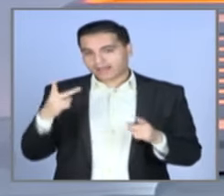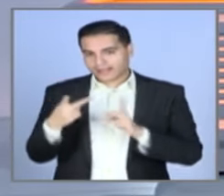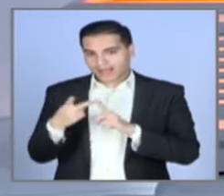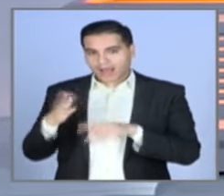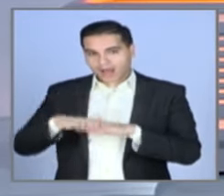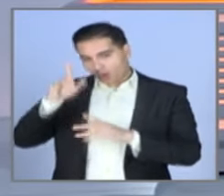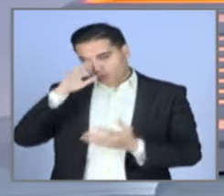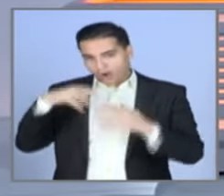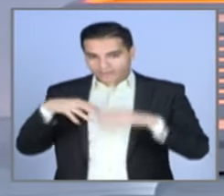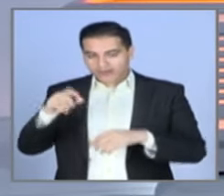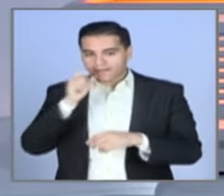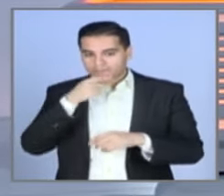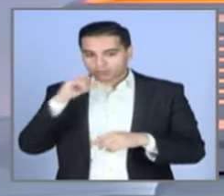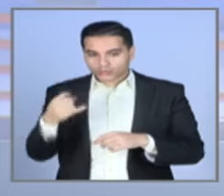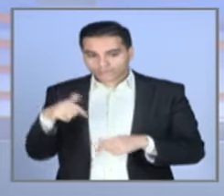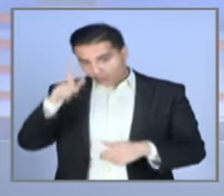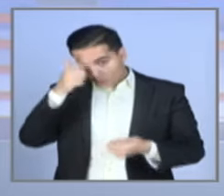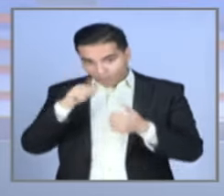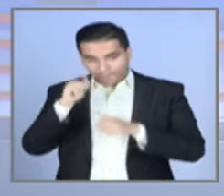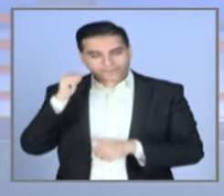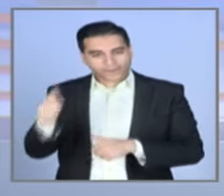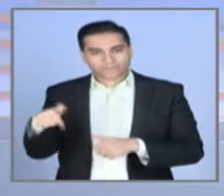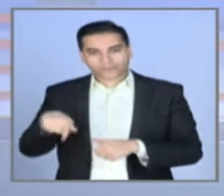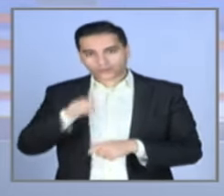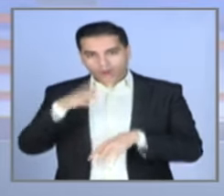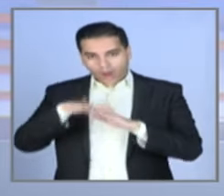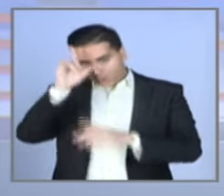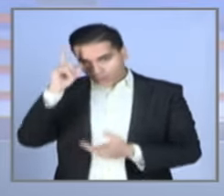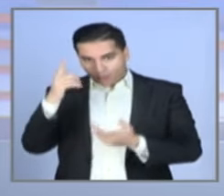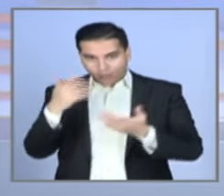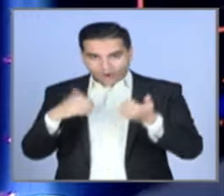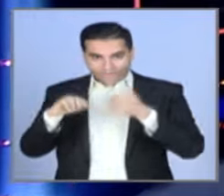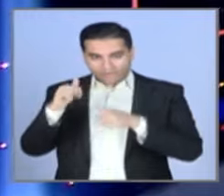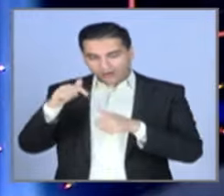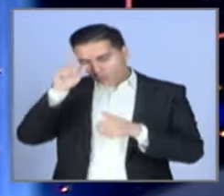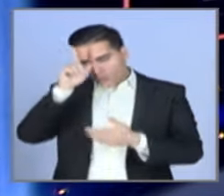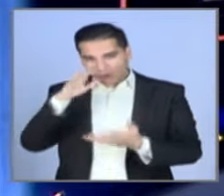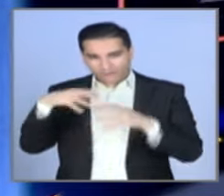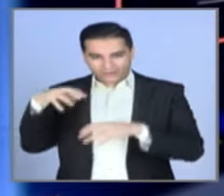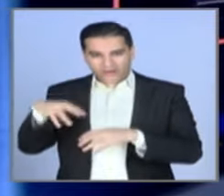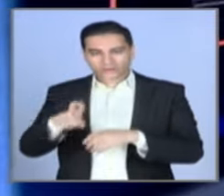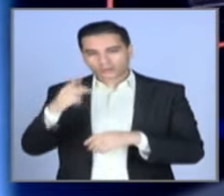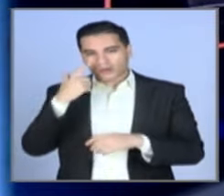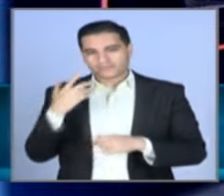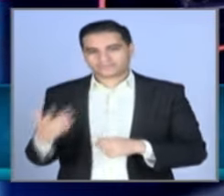إمتى الجوكر؟ علوم. تمام، جغرافيا والسؤال هو: